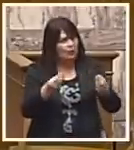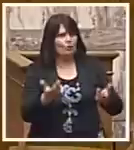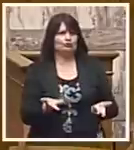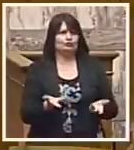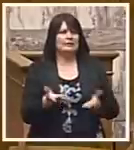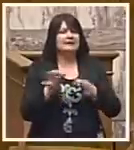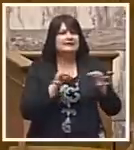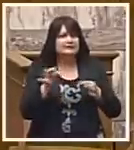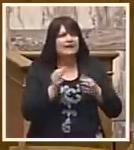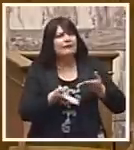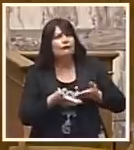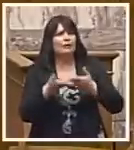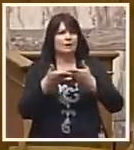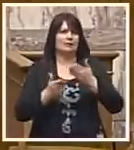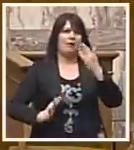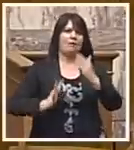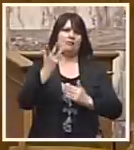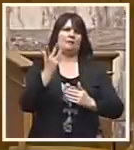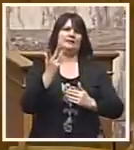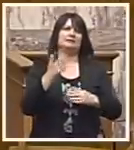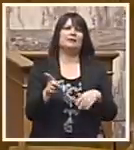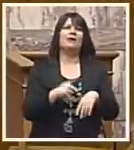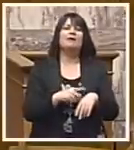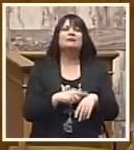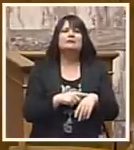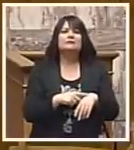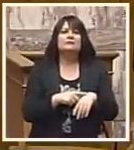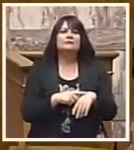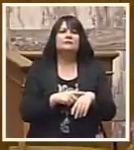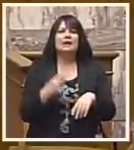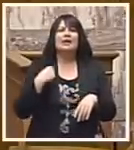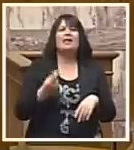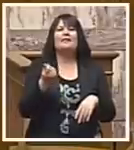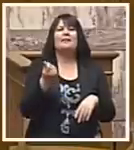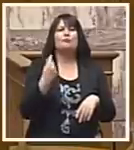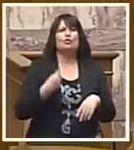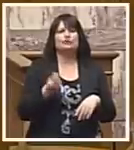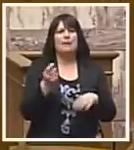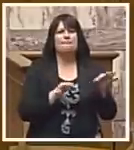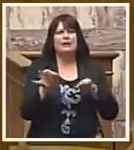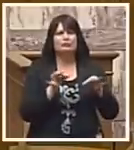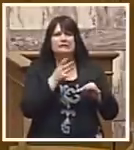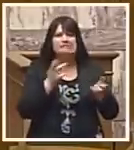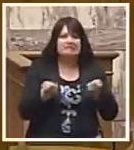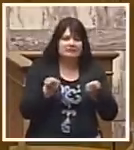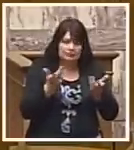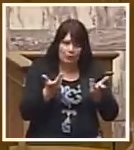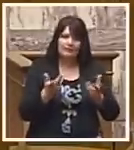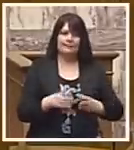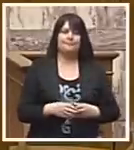αξιοποιούν αναπτυξιακά επιτέλους την κακοποιημένη δημόσια περιουσία. Και έρχομαι στο θέμα της